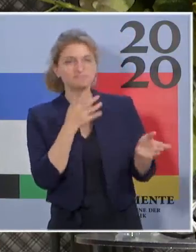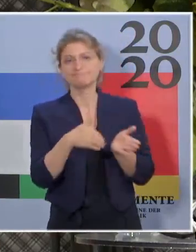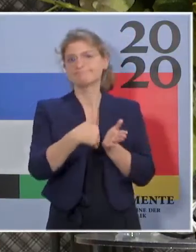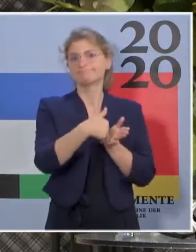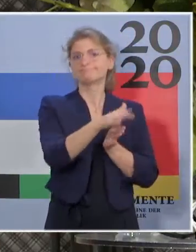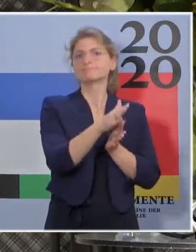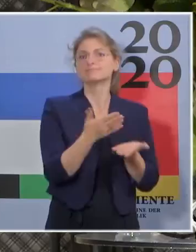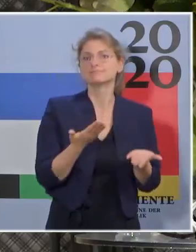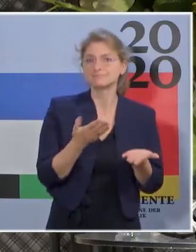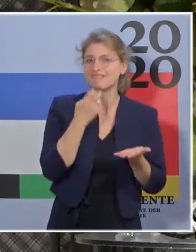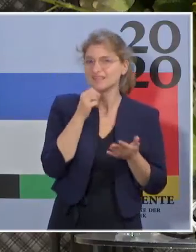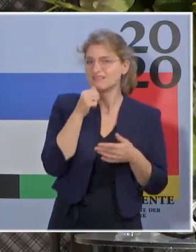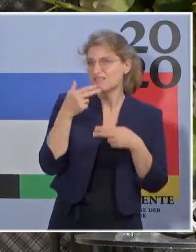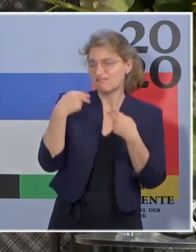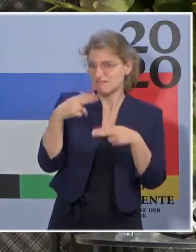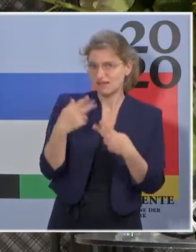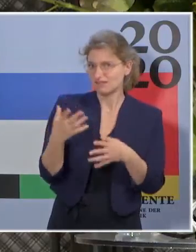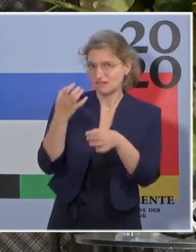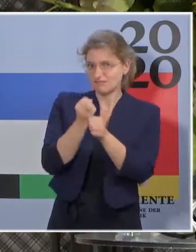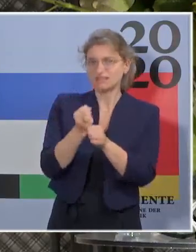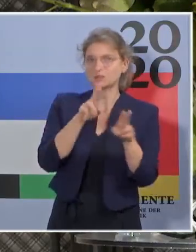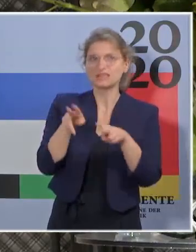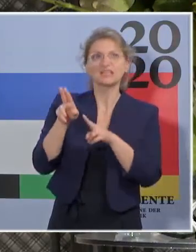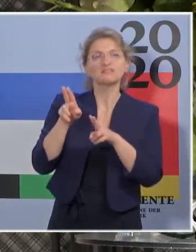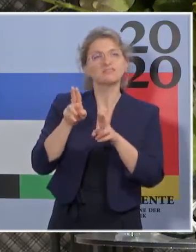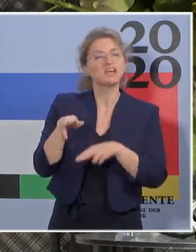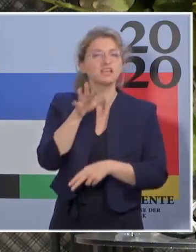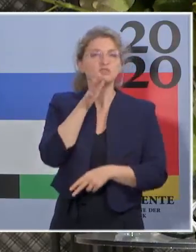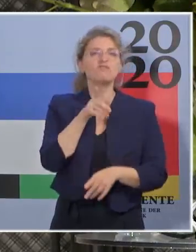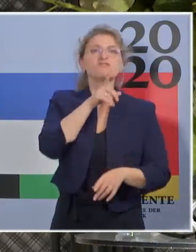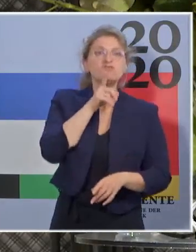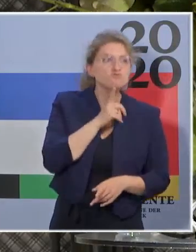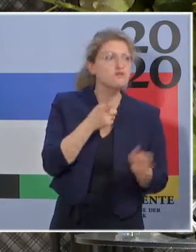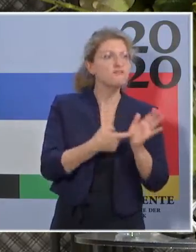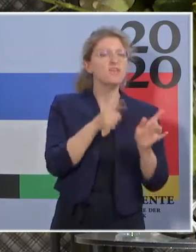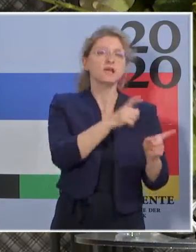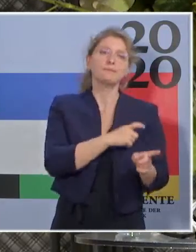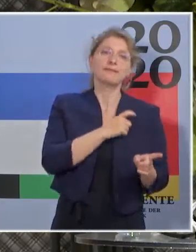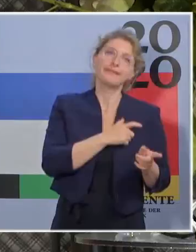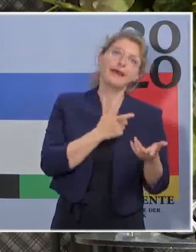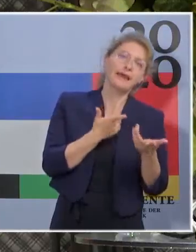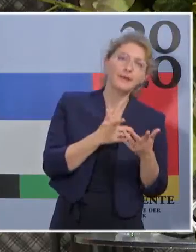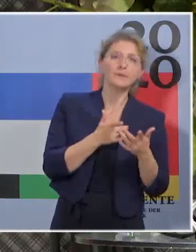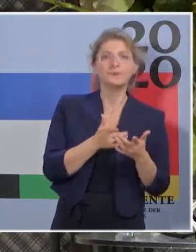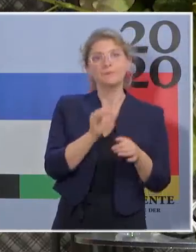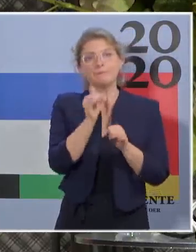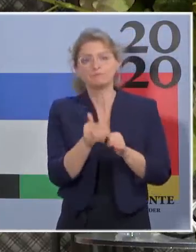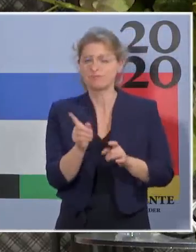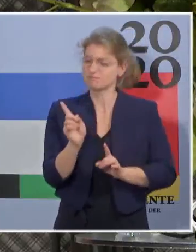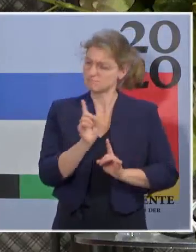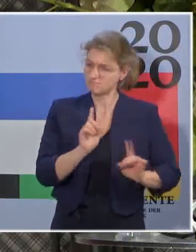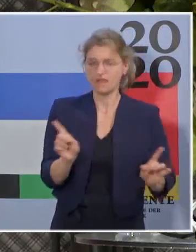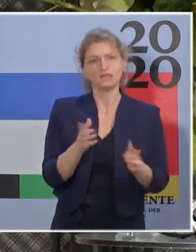dem Verfassungsgerichtshof weiter angehören und hat dann eher verbittert Österreich verlassen. Ich muss sagen, es ist ein großer Charakter, wenn er